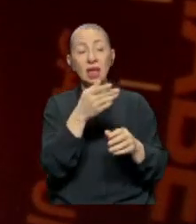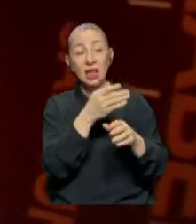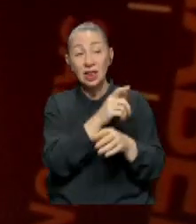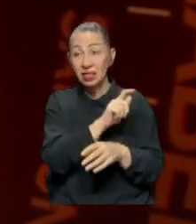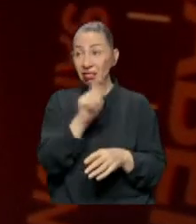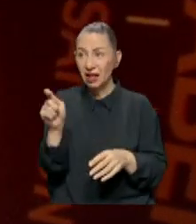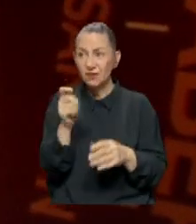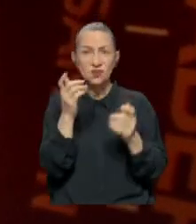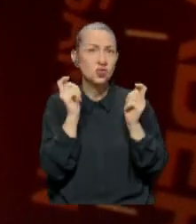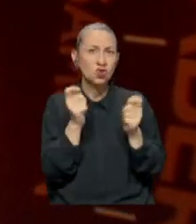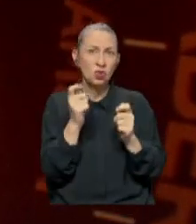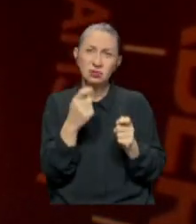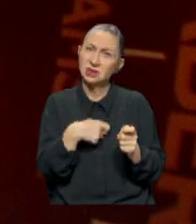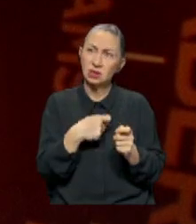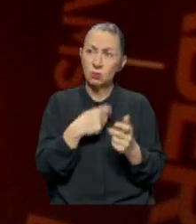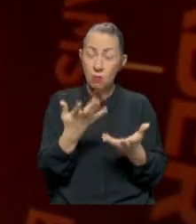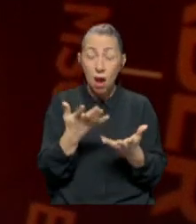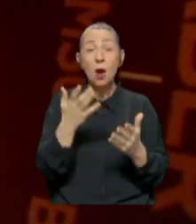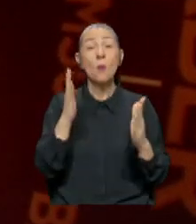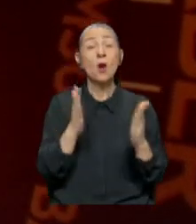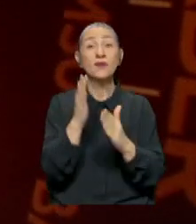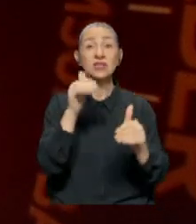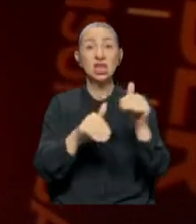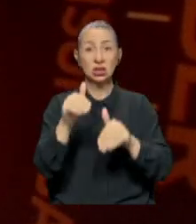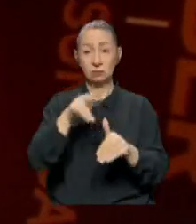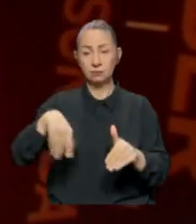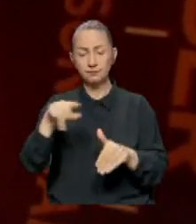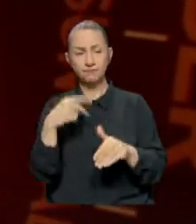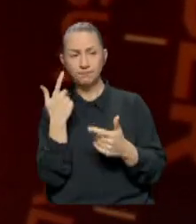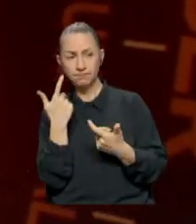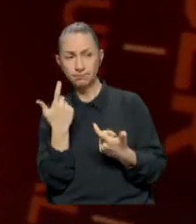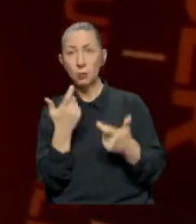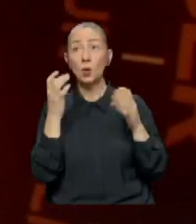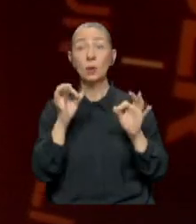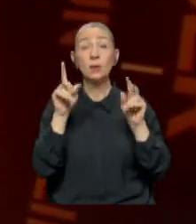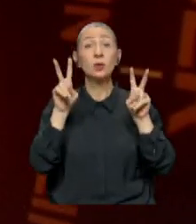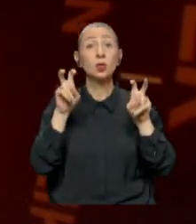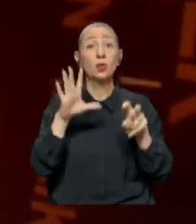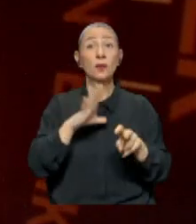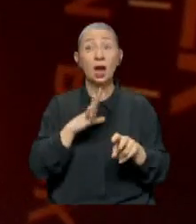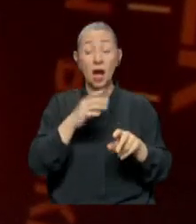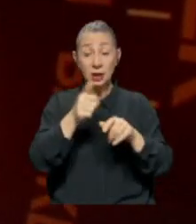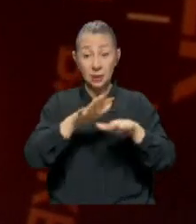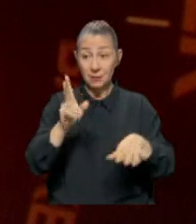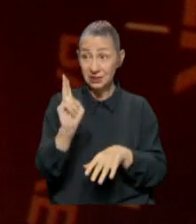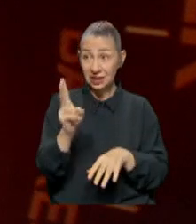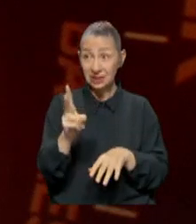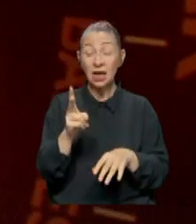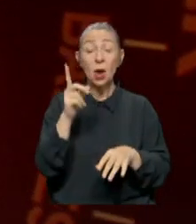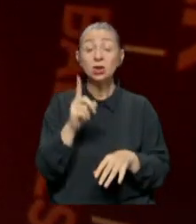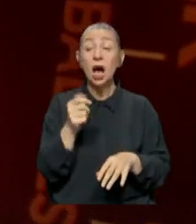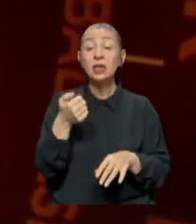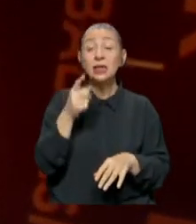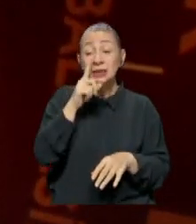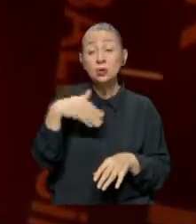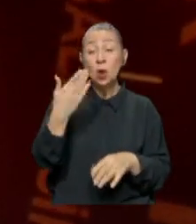teklifi oldukça absürt. Bu arada muhalif seçmenin çoğunda gözlemlediğim önemli bir konu var. O da altılı masanın önce 6